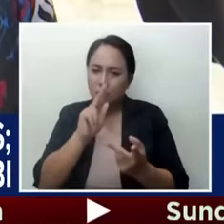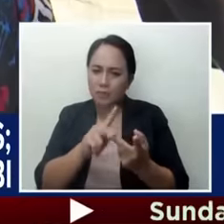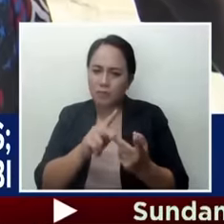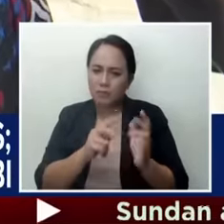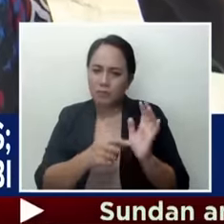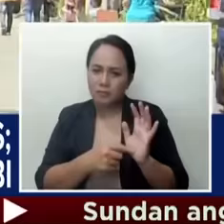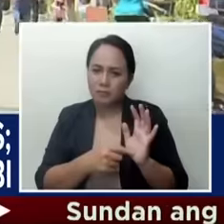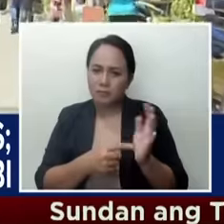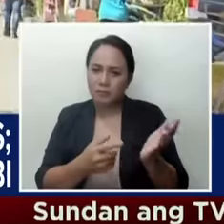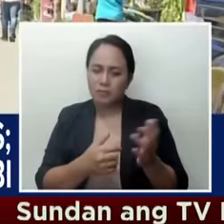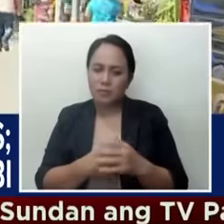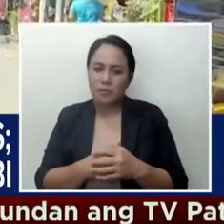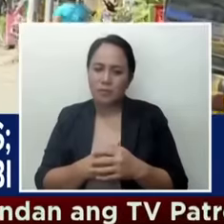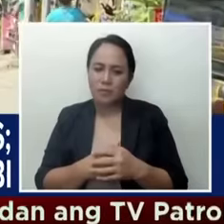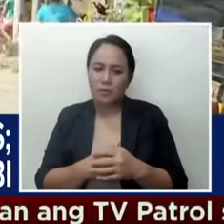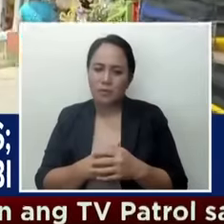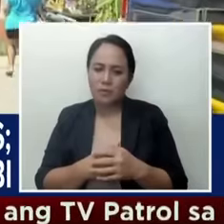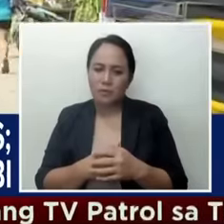camera.